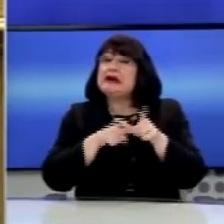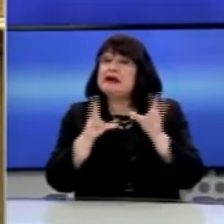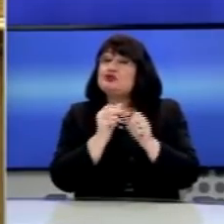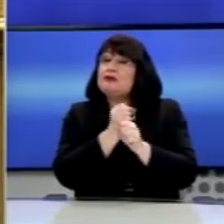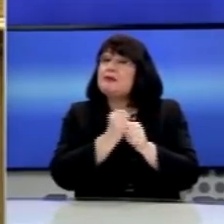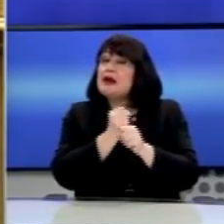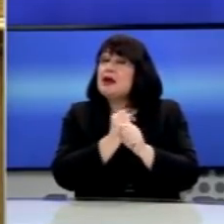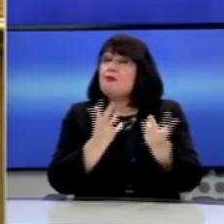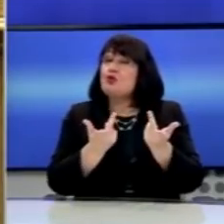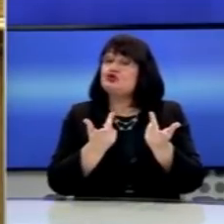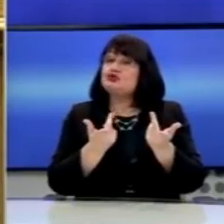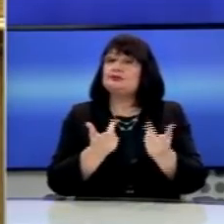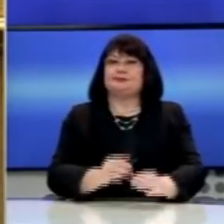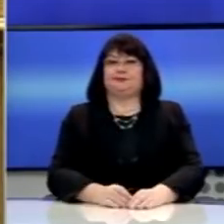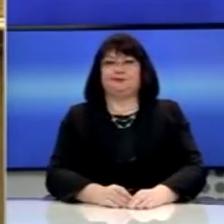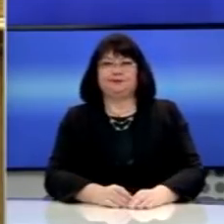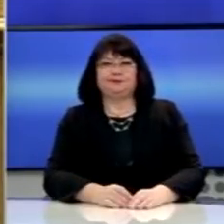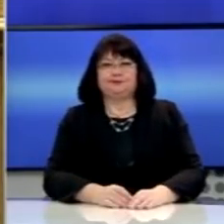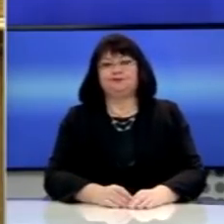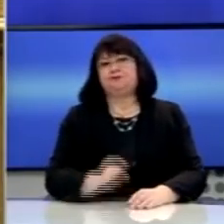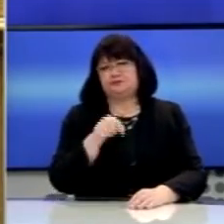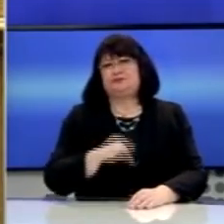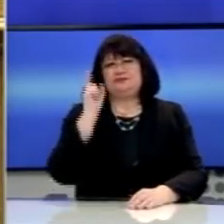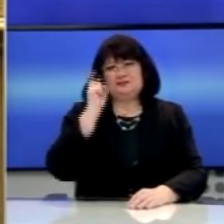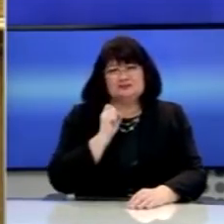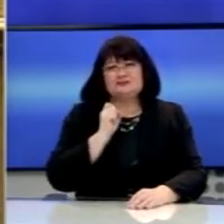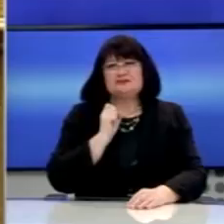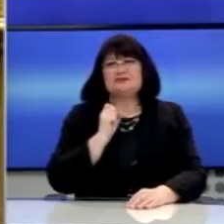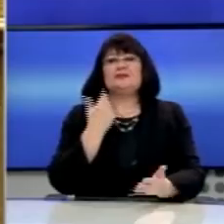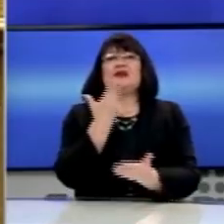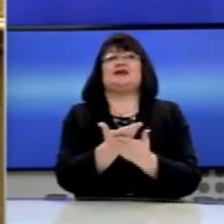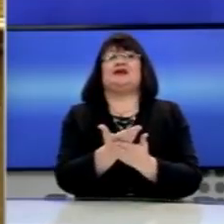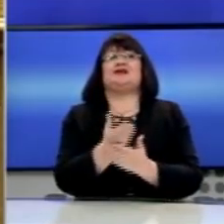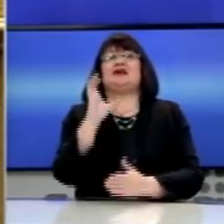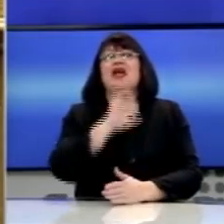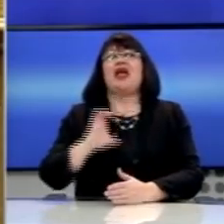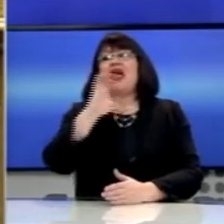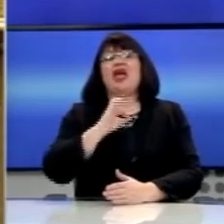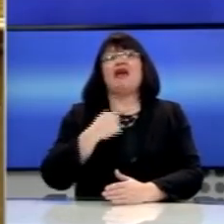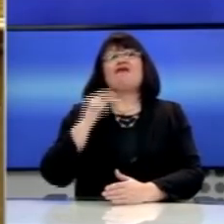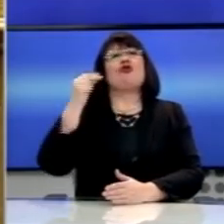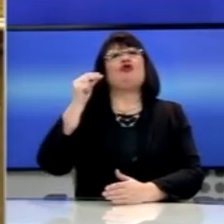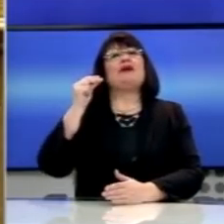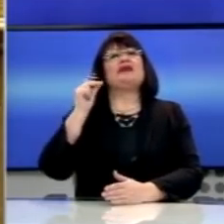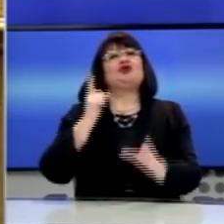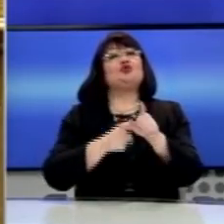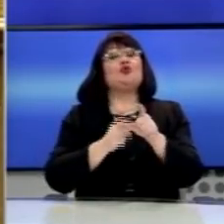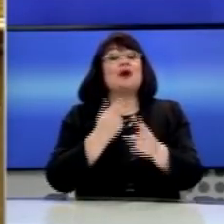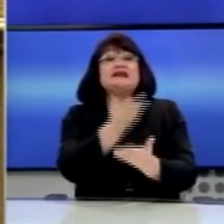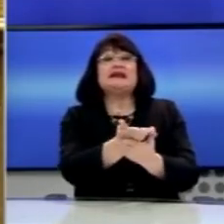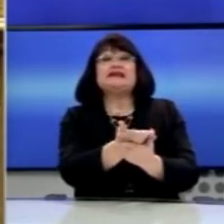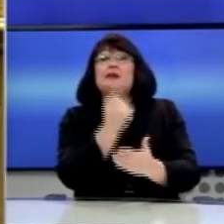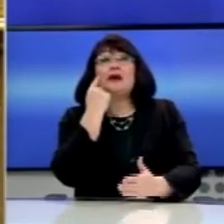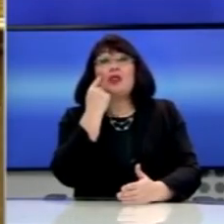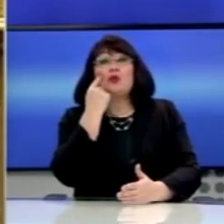εταιρείες? Κάτι το οποίο, όπως ξέρετε, το ζήτησε η Ευρωκοινοβουλευτική Ομάδα του ΚΚΕ. Και